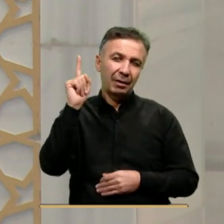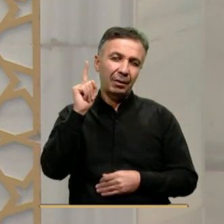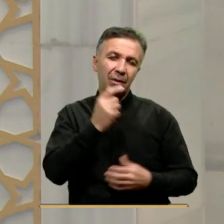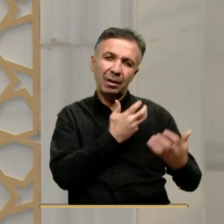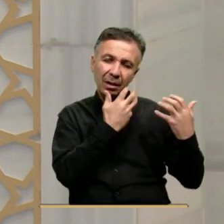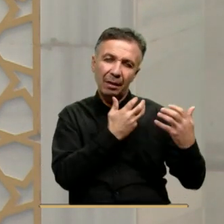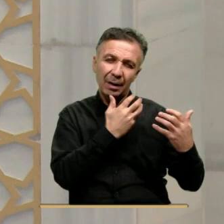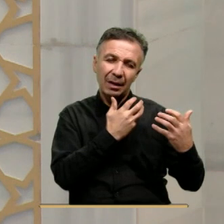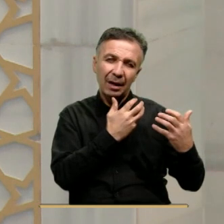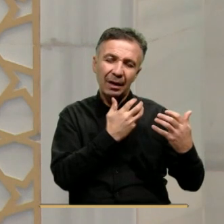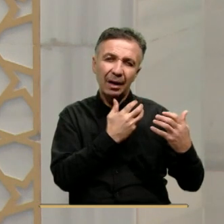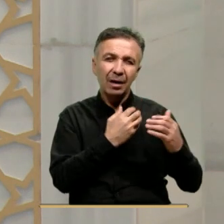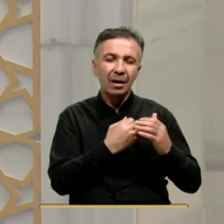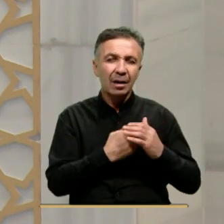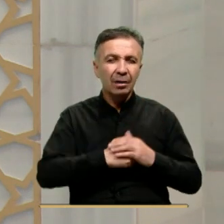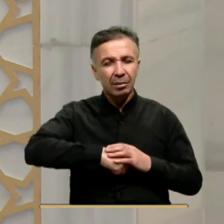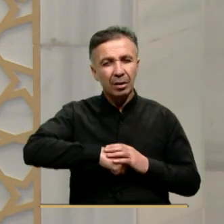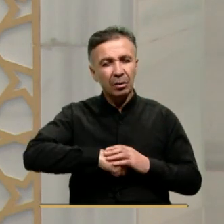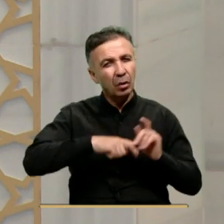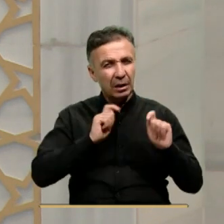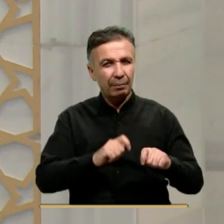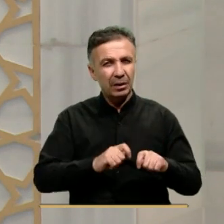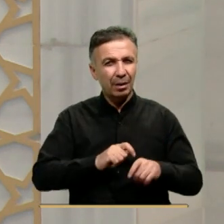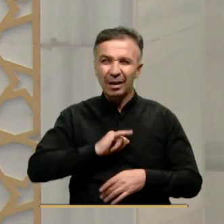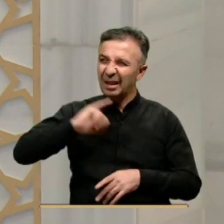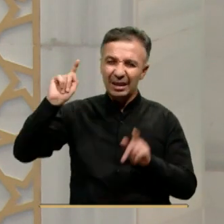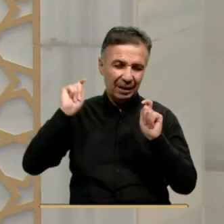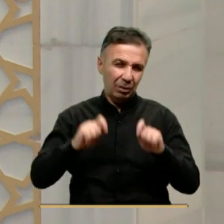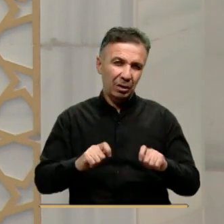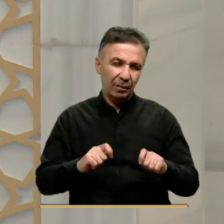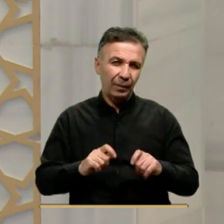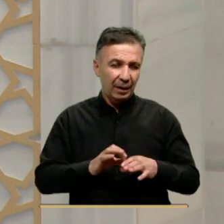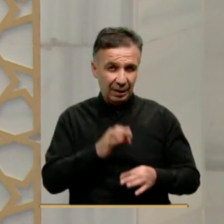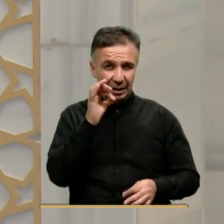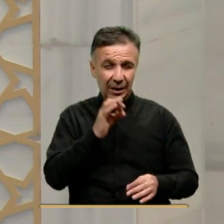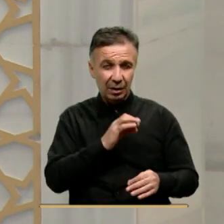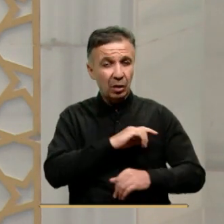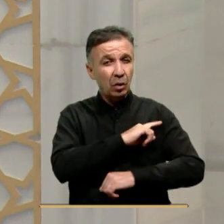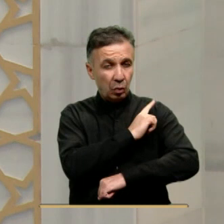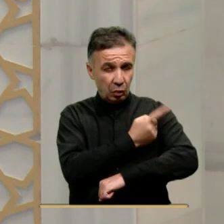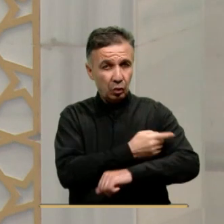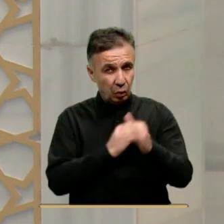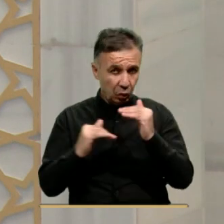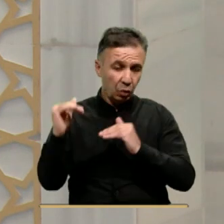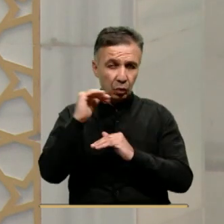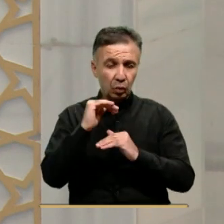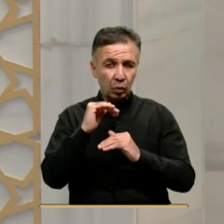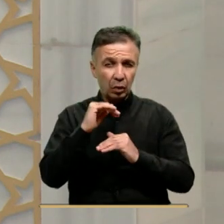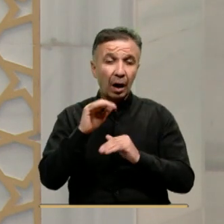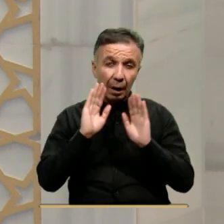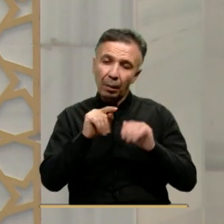nimetlerine karşı isyan ediyor demektir üstündür güçlüdür ama bununla